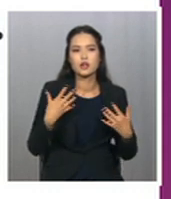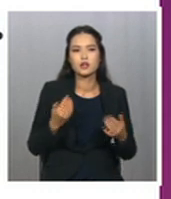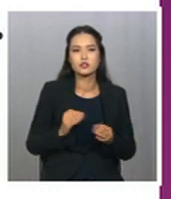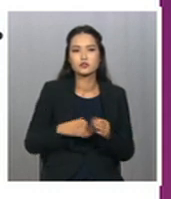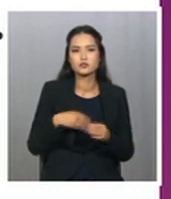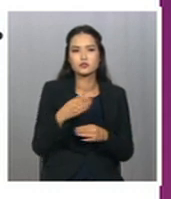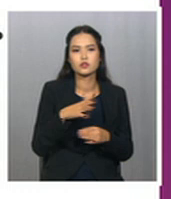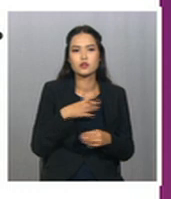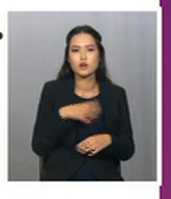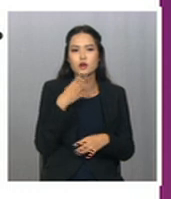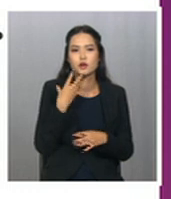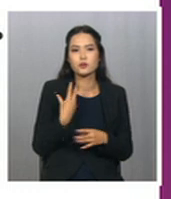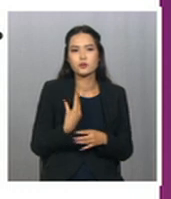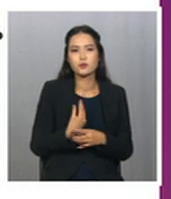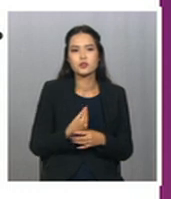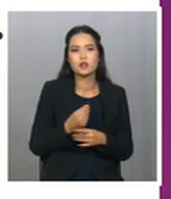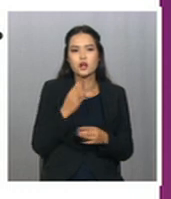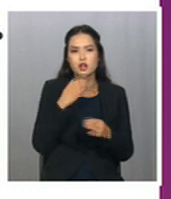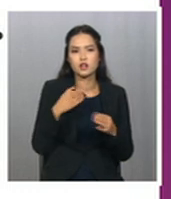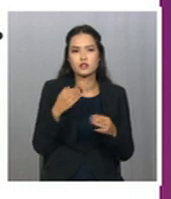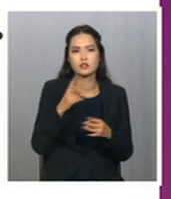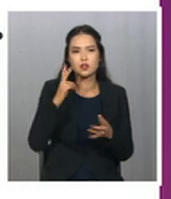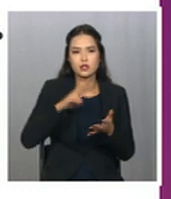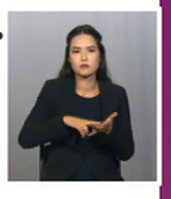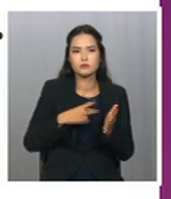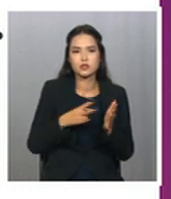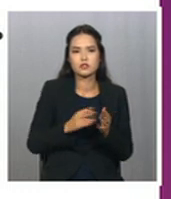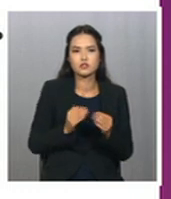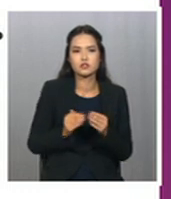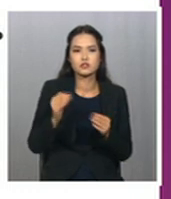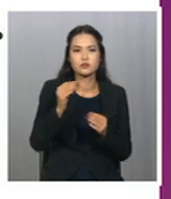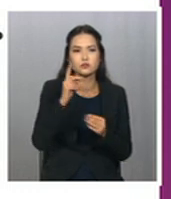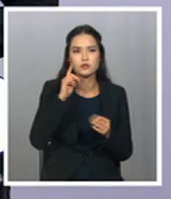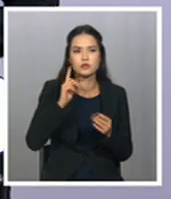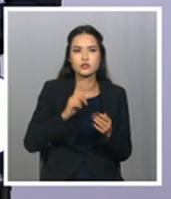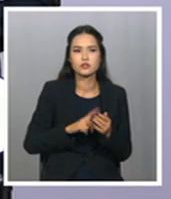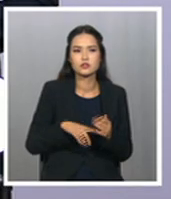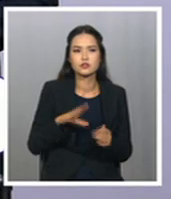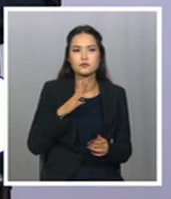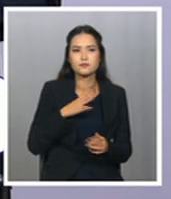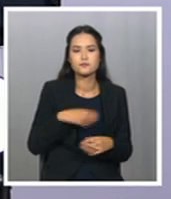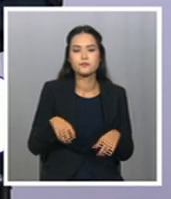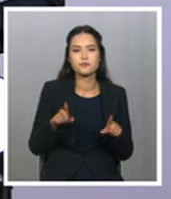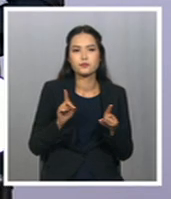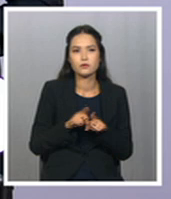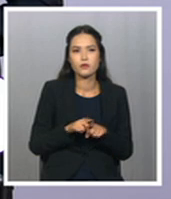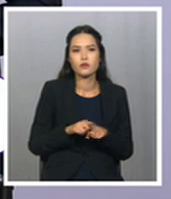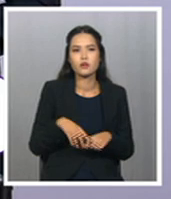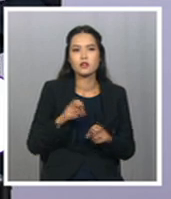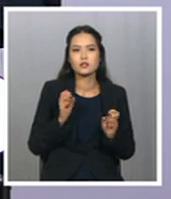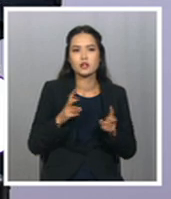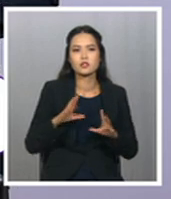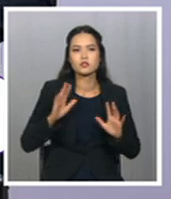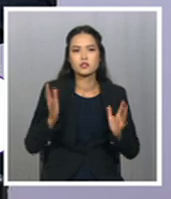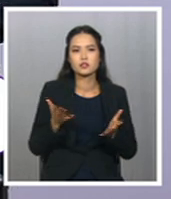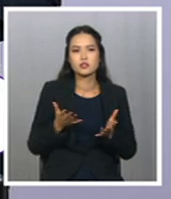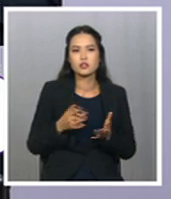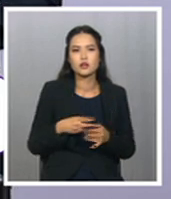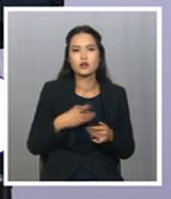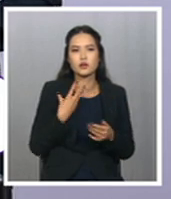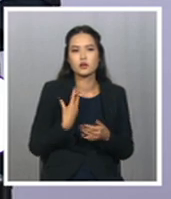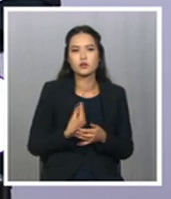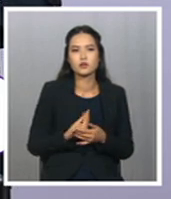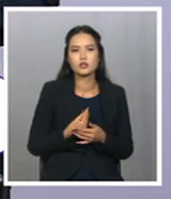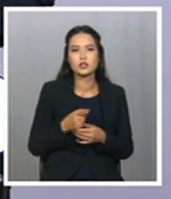және өзінің алдына қойған мақсатына жетуге сенімін шыңдайды. Дәл осы трагедиялық жағдайда оның белгілі